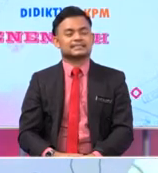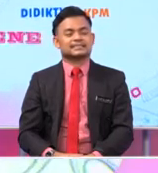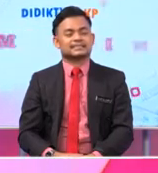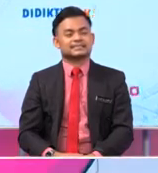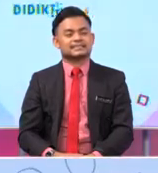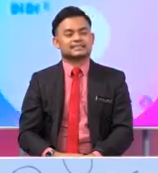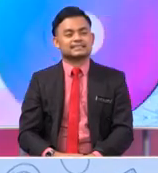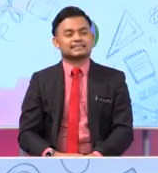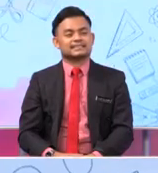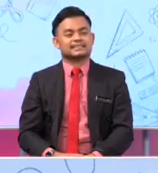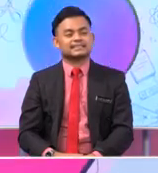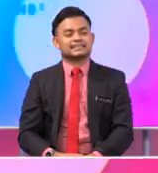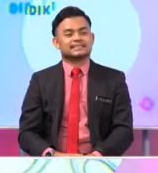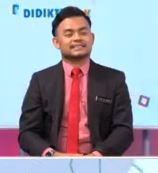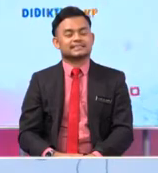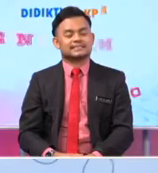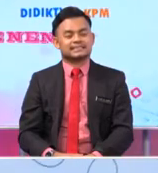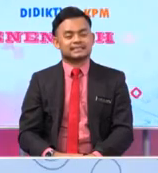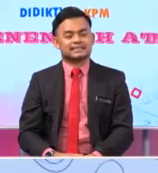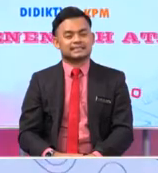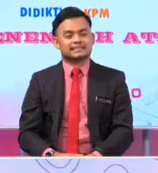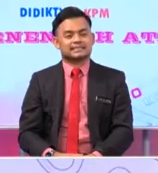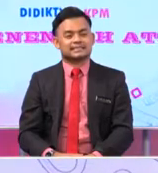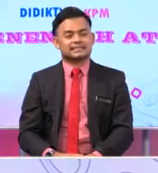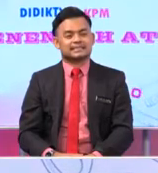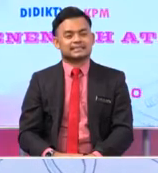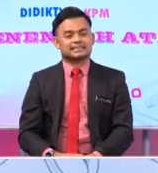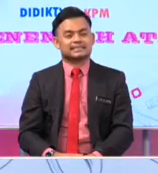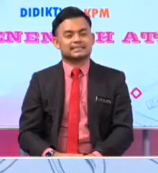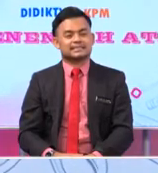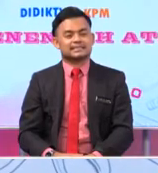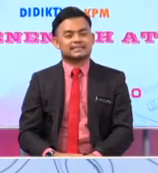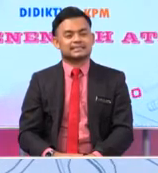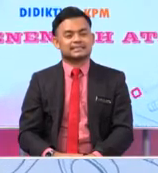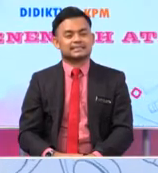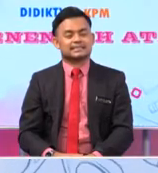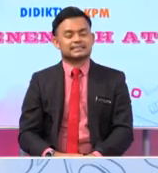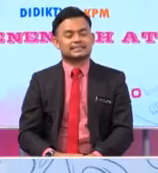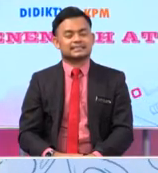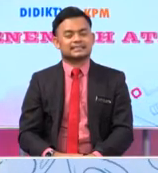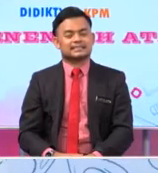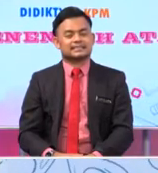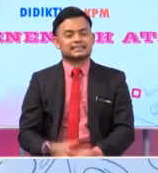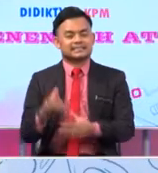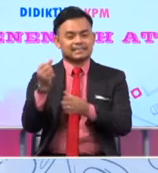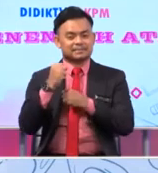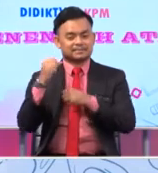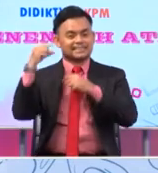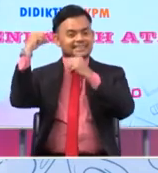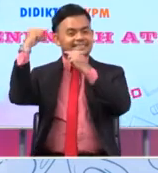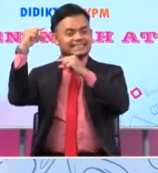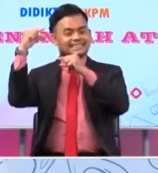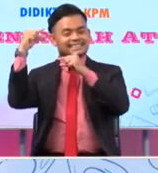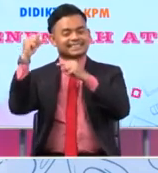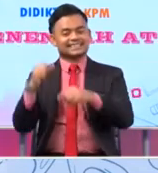betul jawabannya jadi cedera akan dapat satu ganjaran Oke mode-mode di